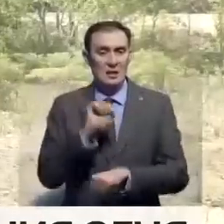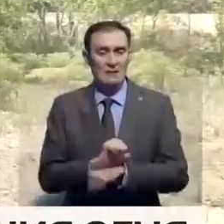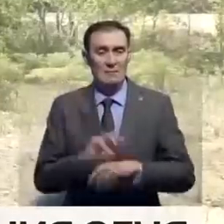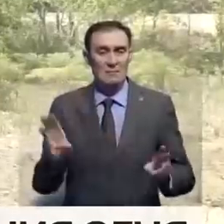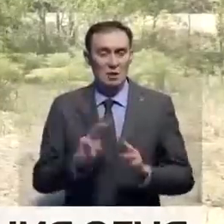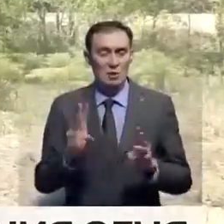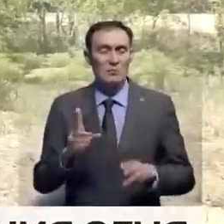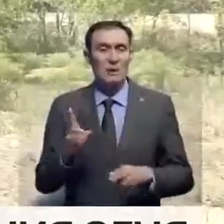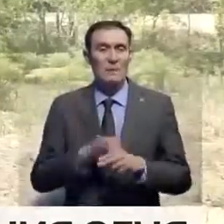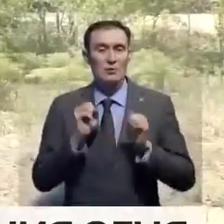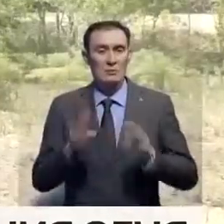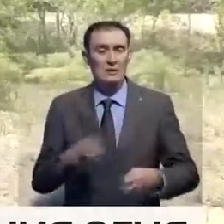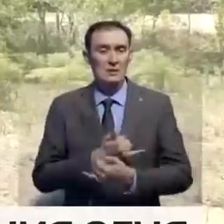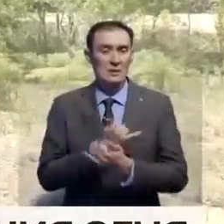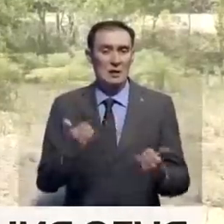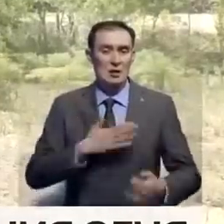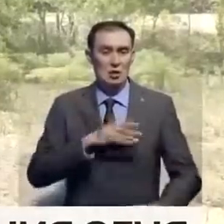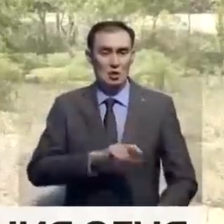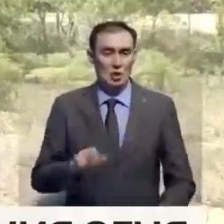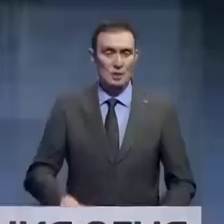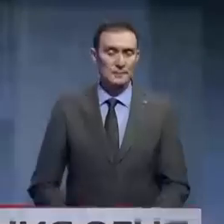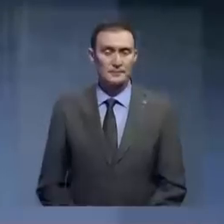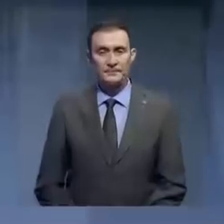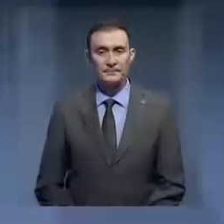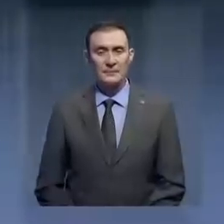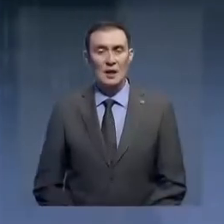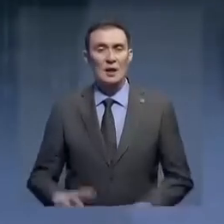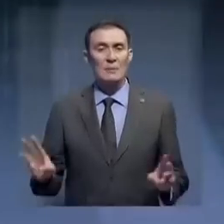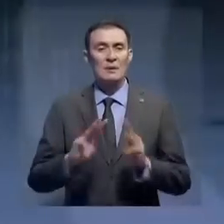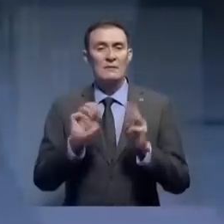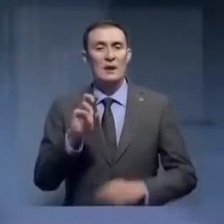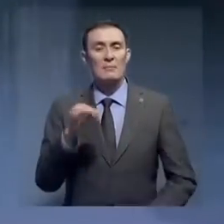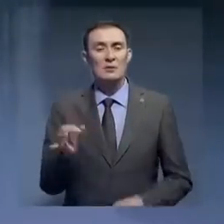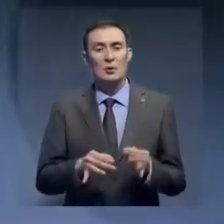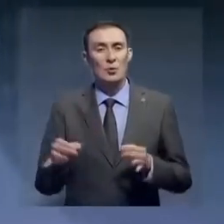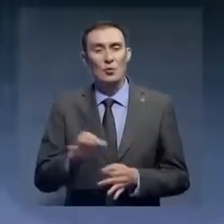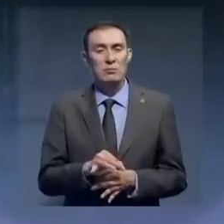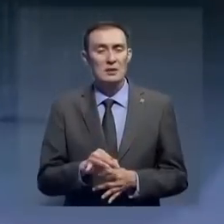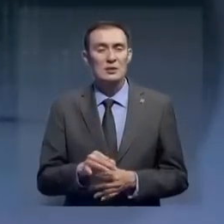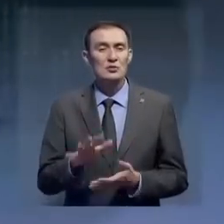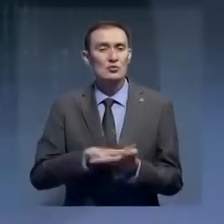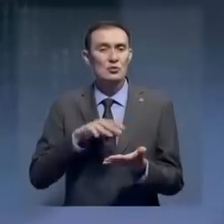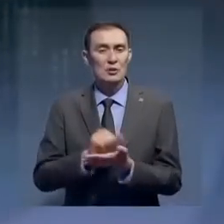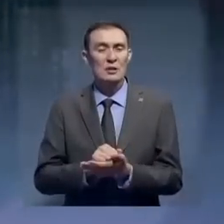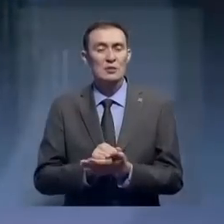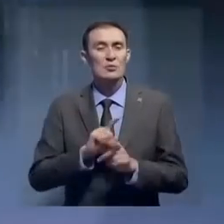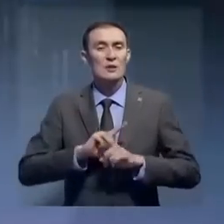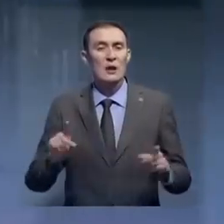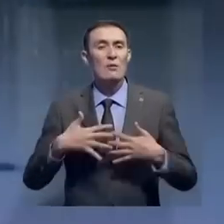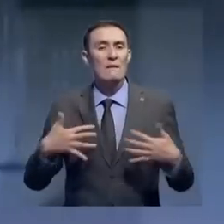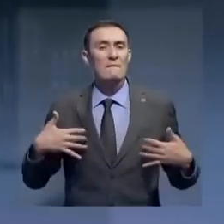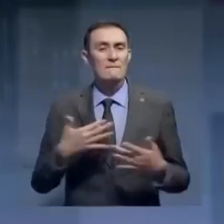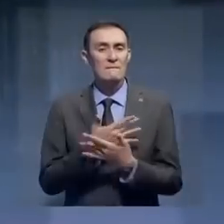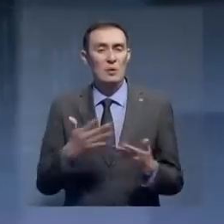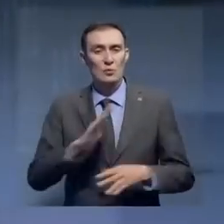обеспечить безопасность наших граждан пожар в абайской области не сидит и уникальную фауну местных